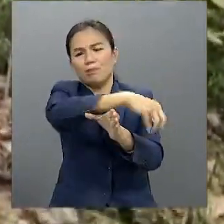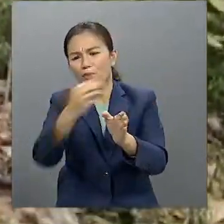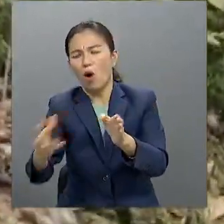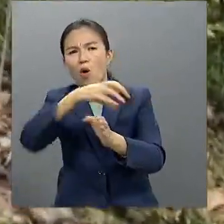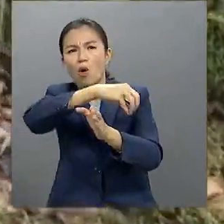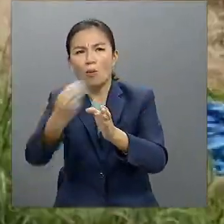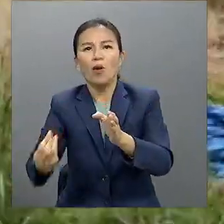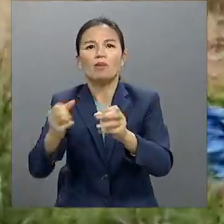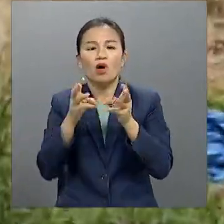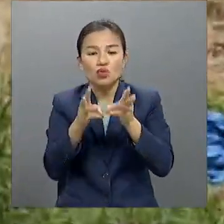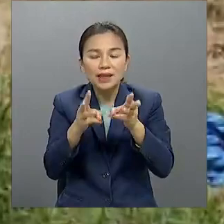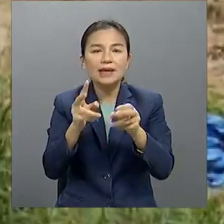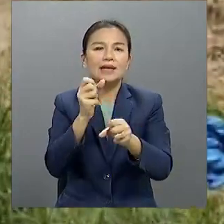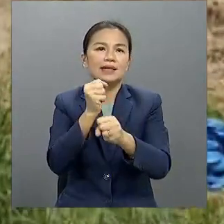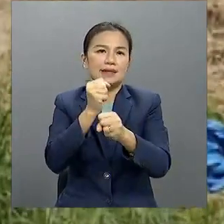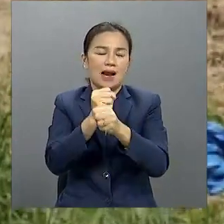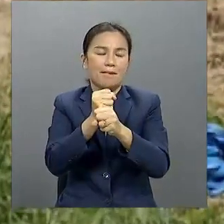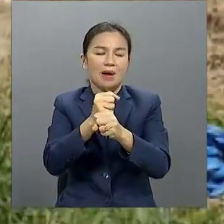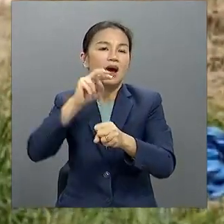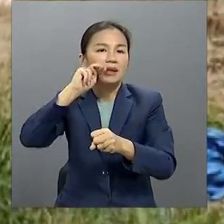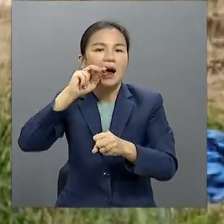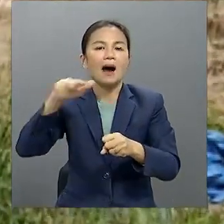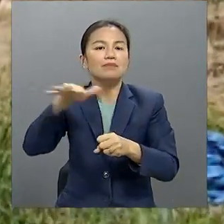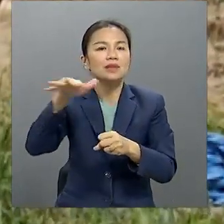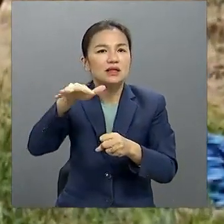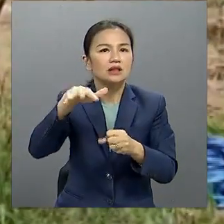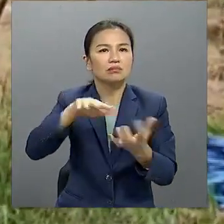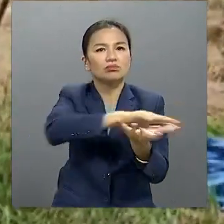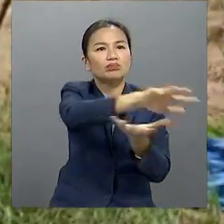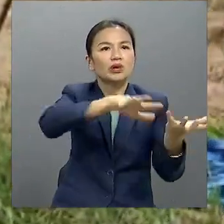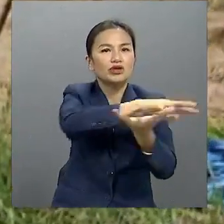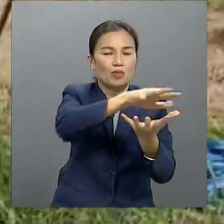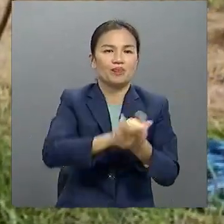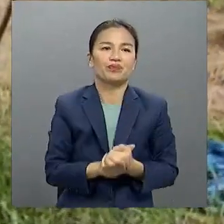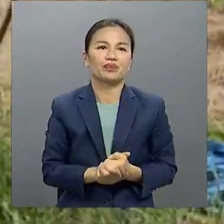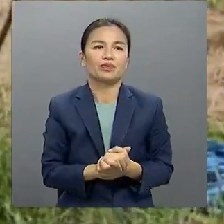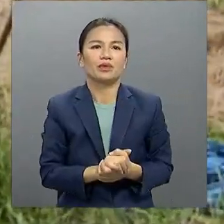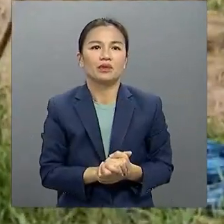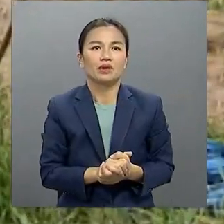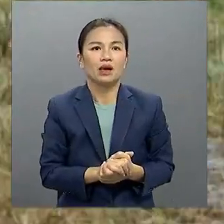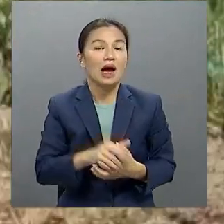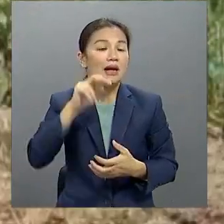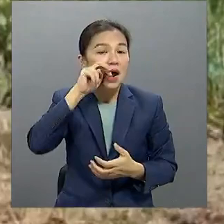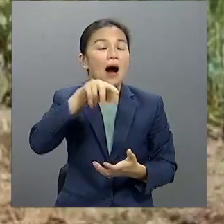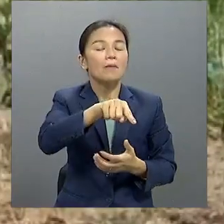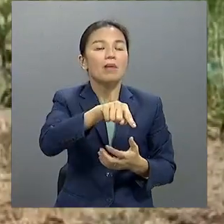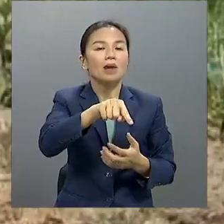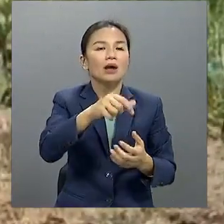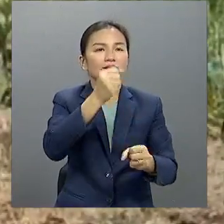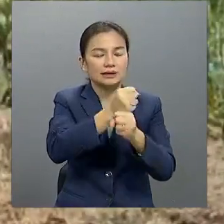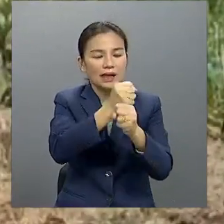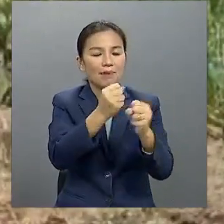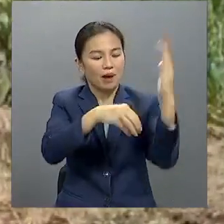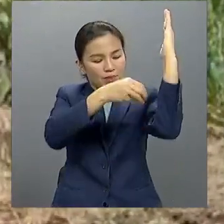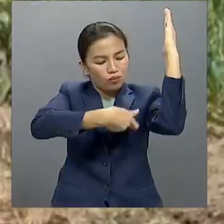การช่วยเติมน้ำจืดเข้าไปเจือจางน้ำเค็มนะคะให้อยู่ในระดับที่ไม่กระทบกับพืชผลการเกษตรนะคะนี่เ